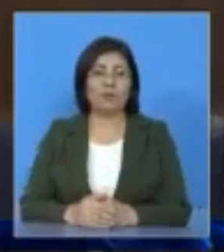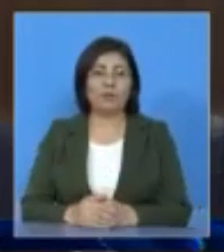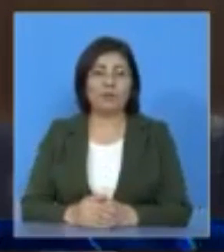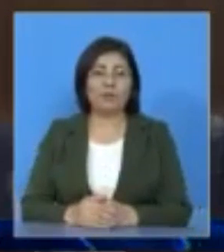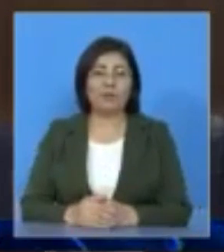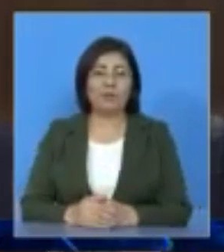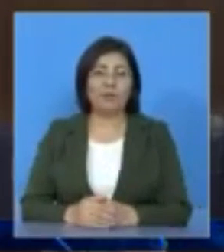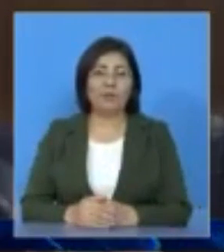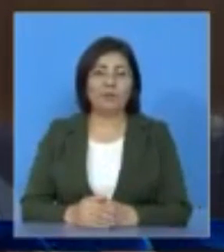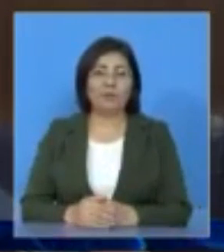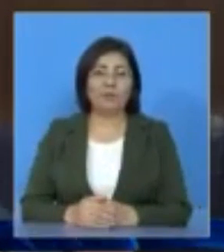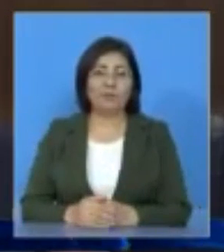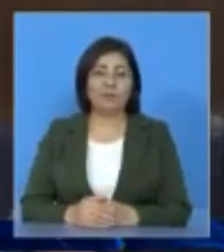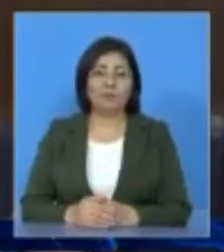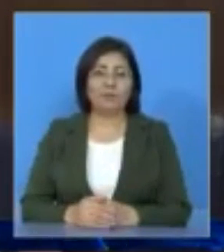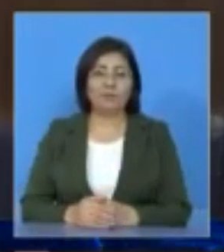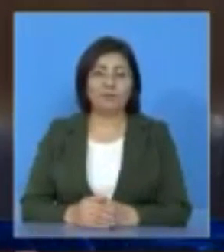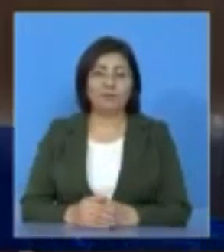сложно.